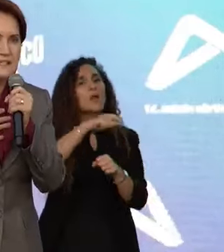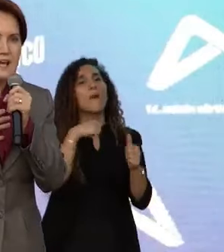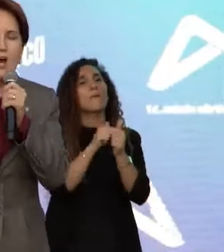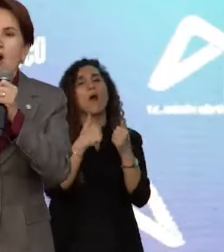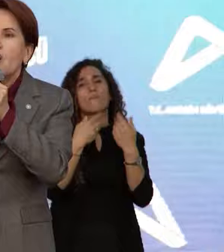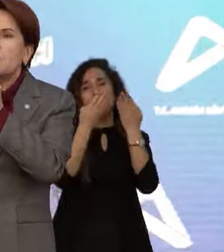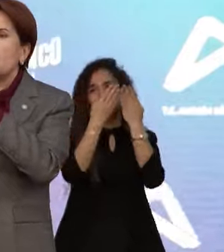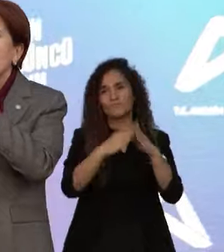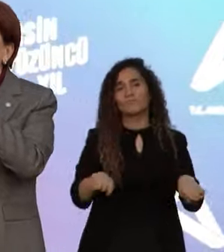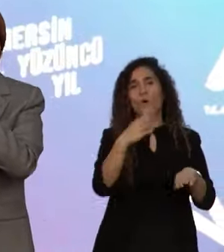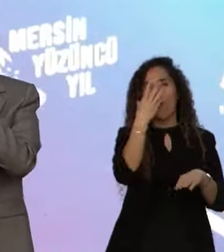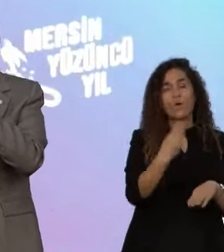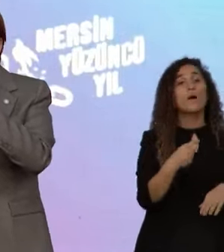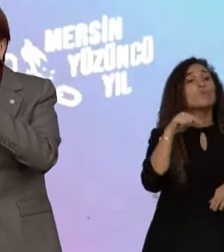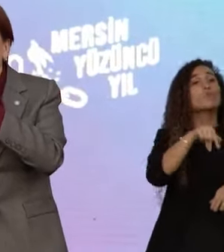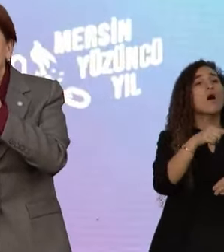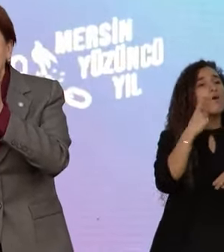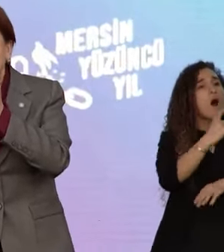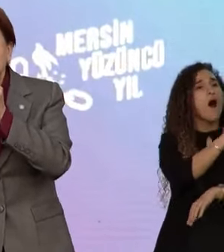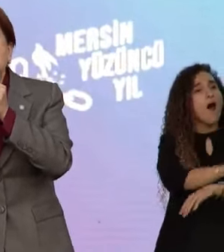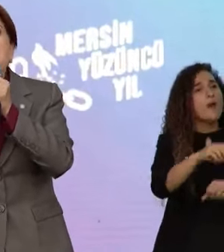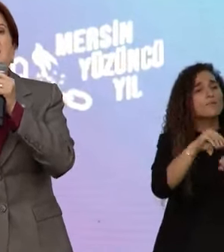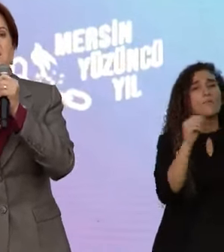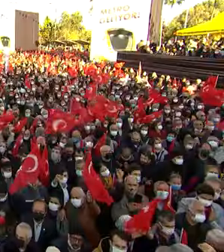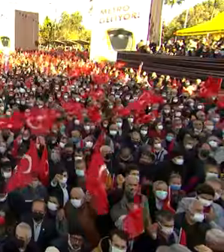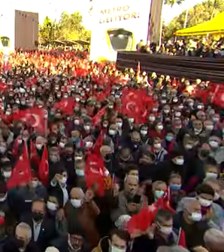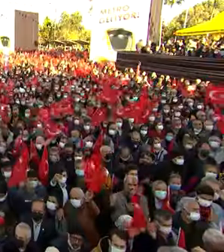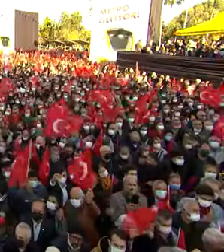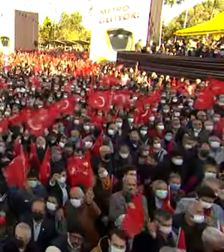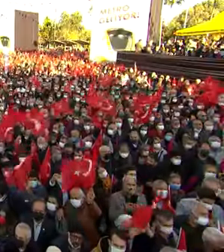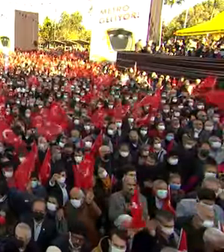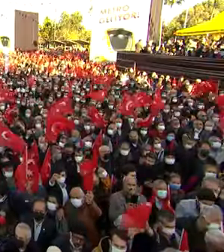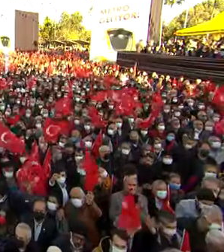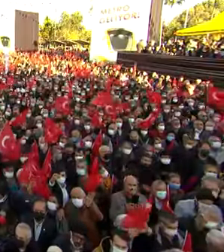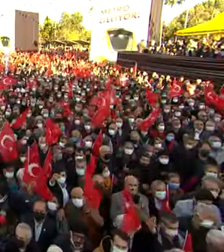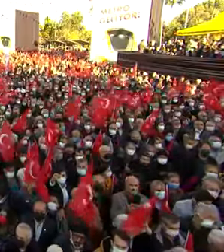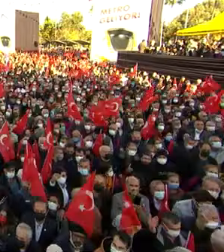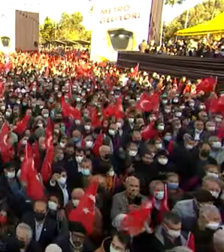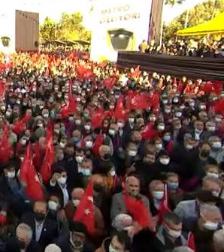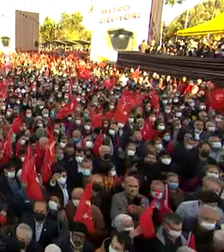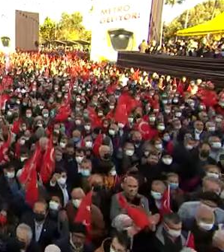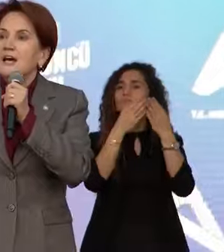biz. Bu harami düzeni birlikte yıkacağız. Nasıl yıkacağız?